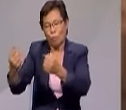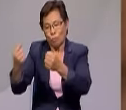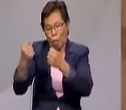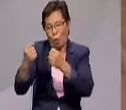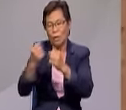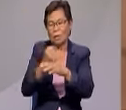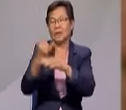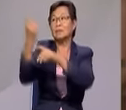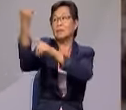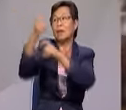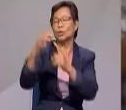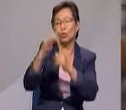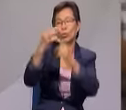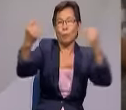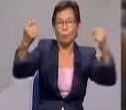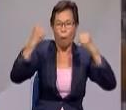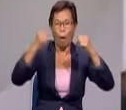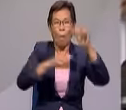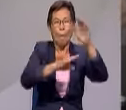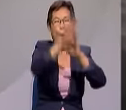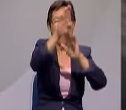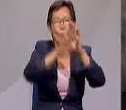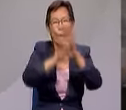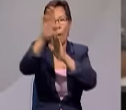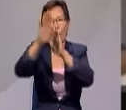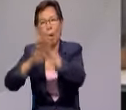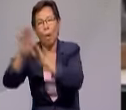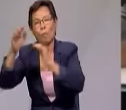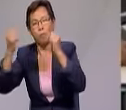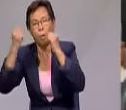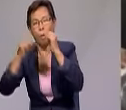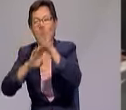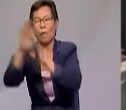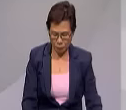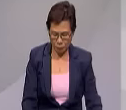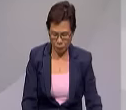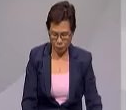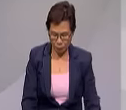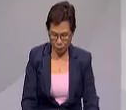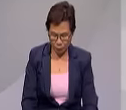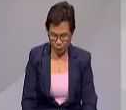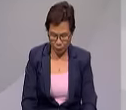sawit, terutamanya memperkasa pembangunan pekebun kecil.